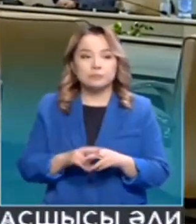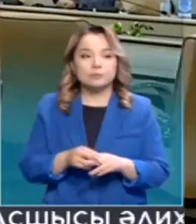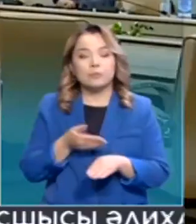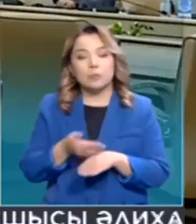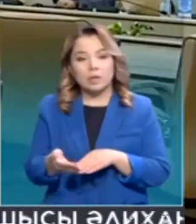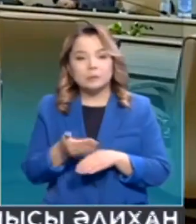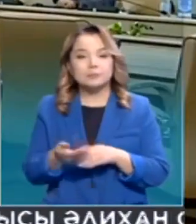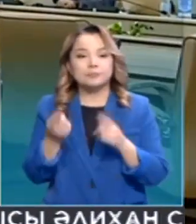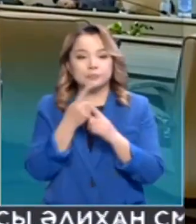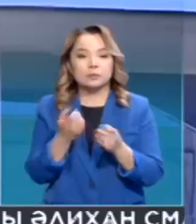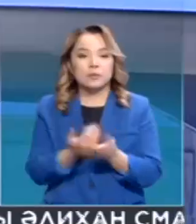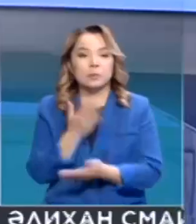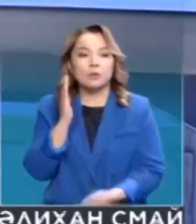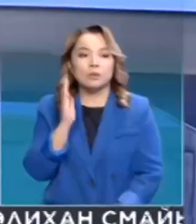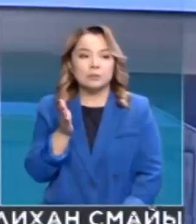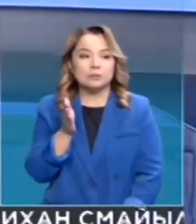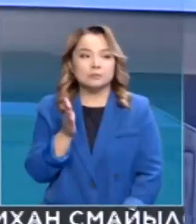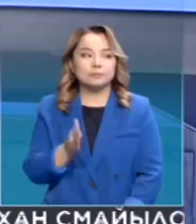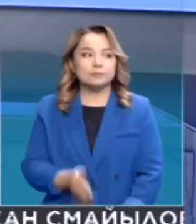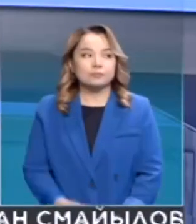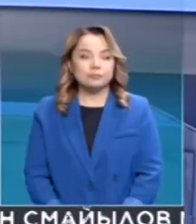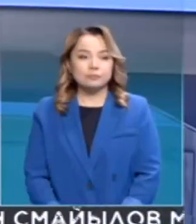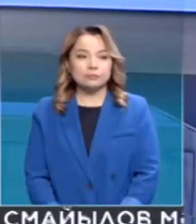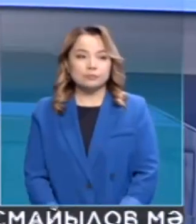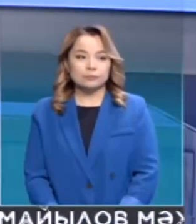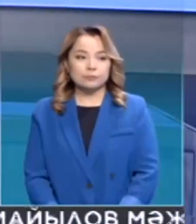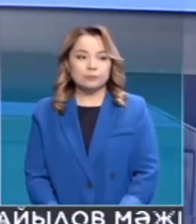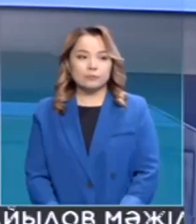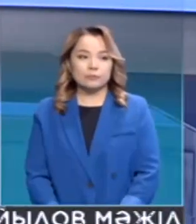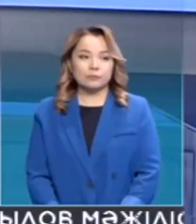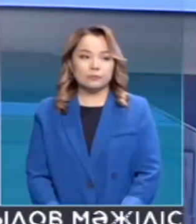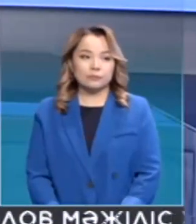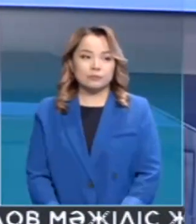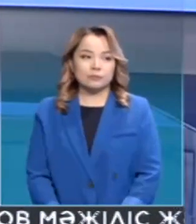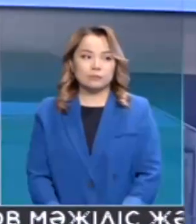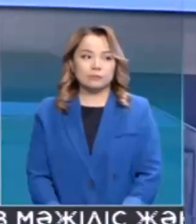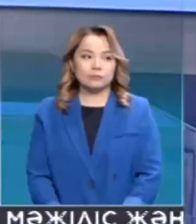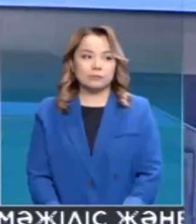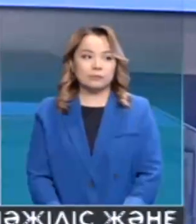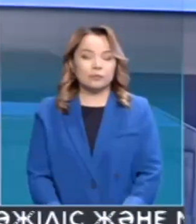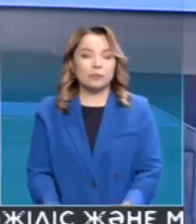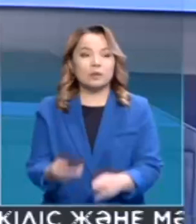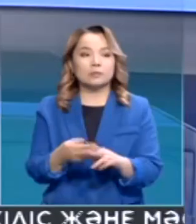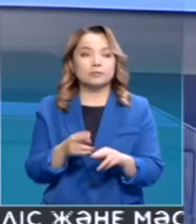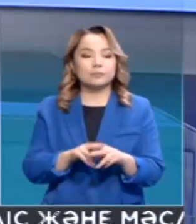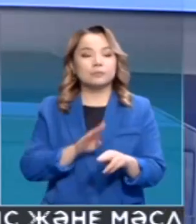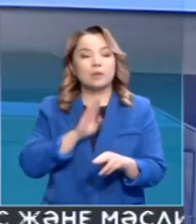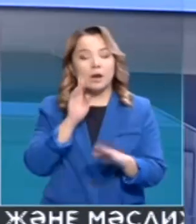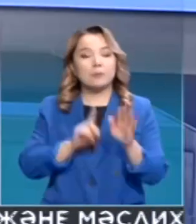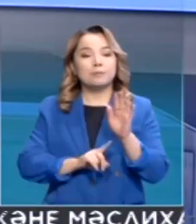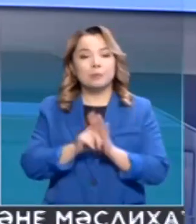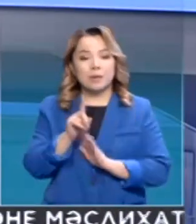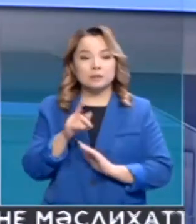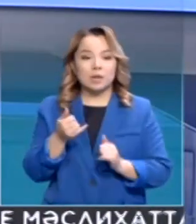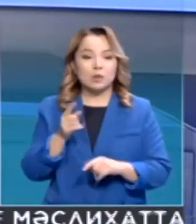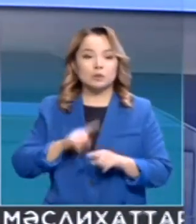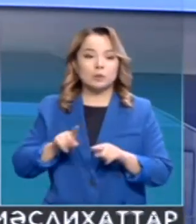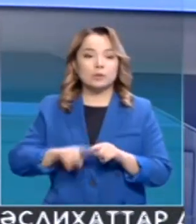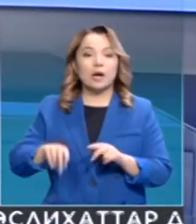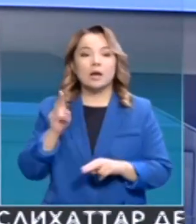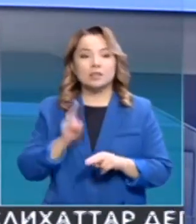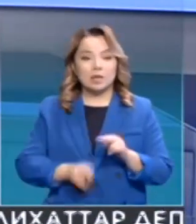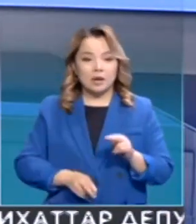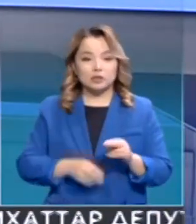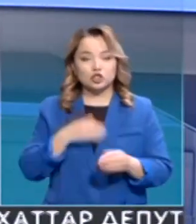сәл кейінірек жеткіземіз. Армангүл. Рахмет, Оңғар. Сонымен таңнан басталған қарбалас аяқталуға